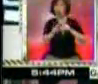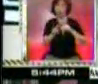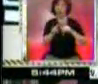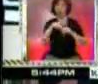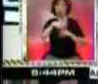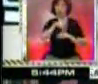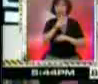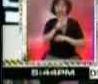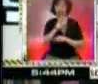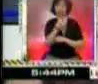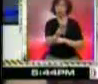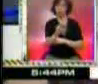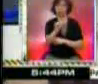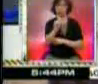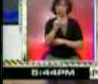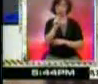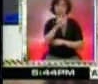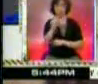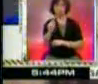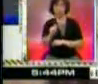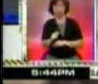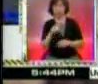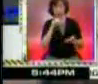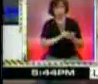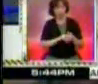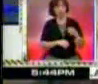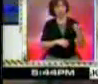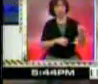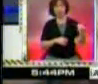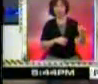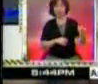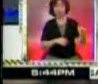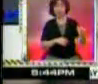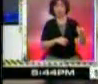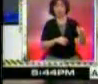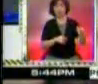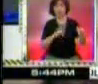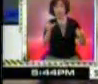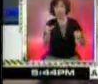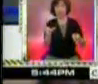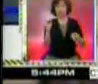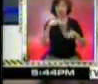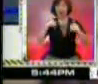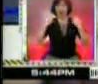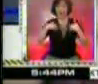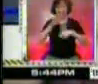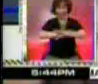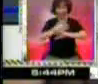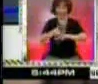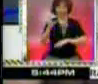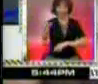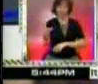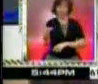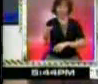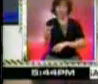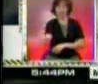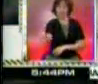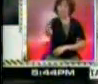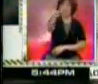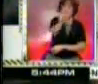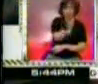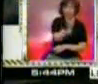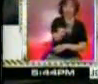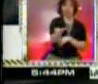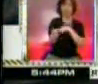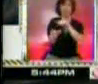PD, kahit RD. Po, okay, tapos medyo po sinakta niya nung mayroon pong yung hostage taker sa amin. Pati medyo sinakta